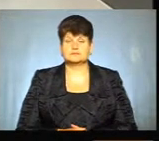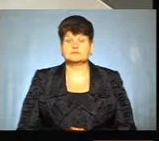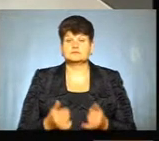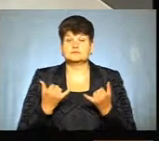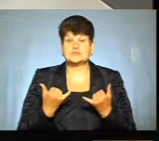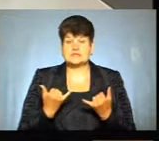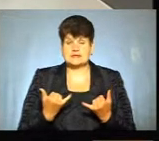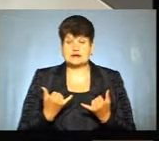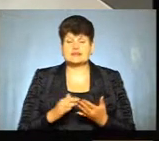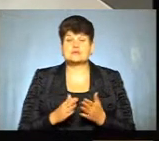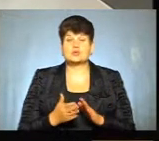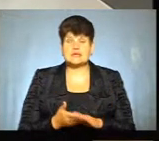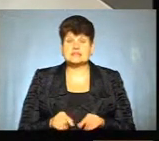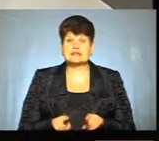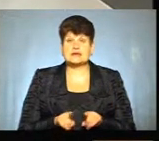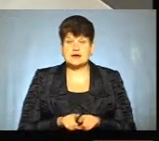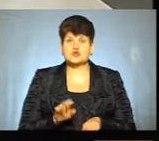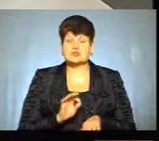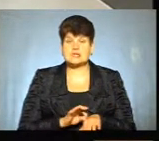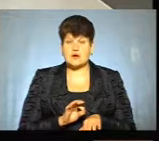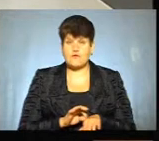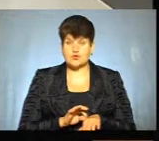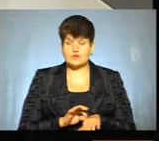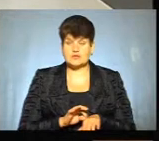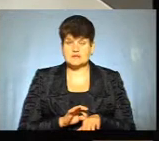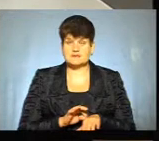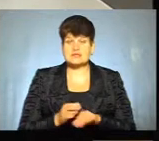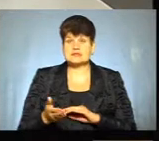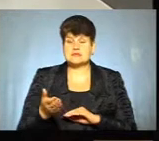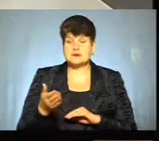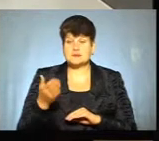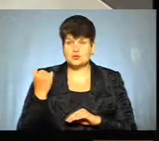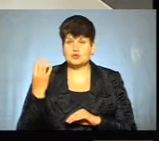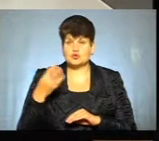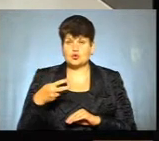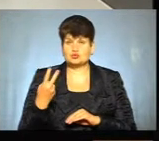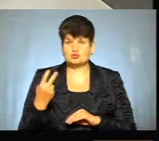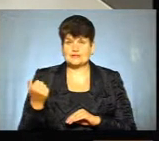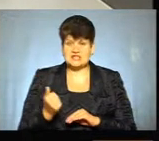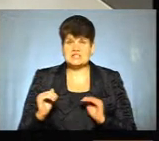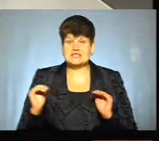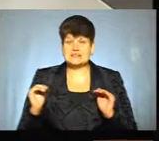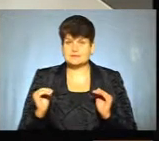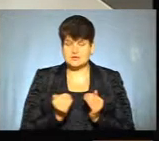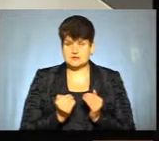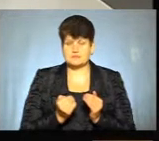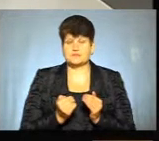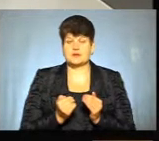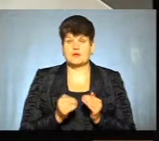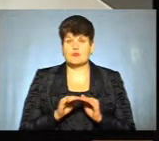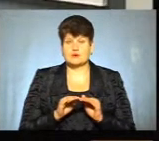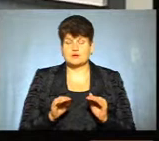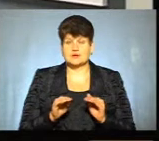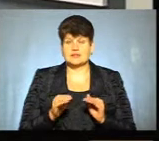Зараз ситуація така, що захворюваність за минулий 42-й тиждень, вона знизилася в порівнянні до 41-го тижня, там